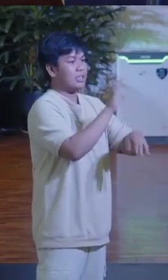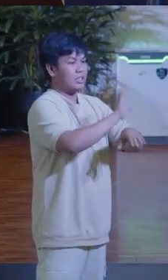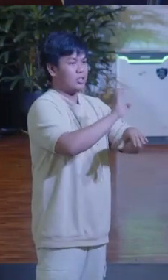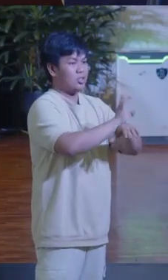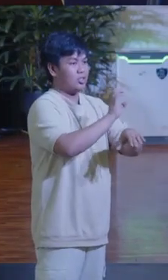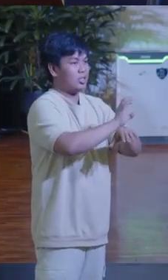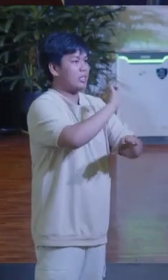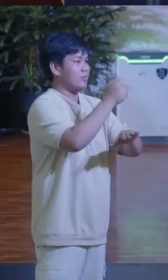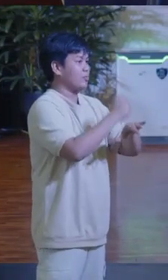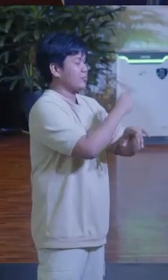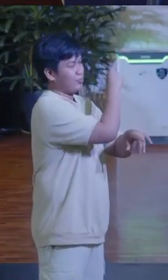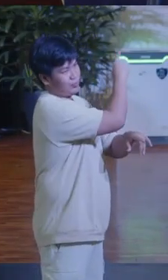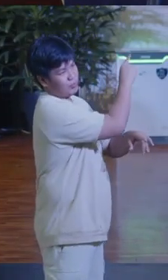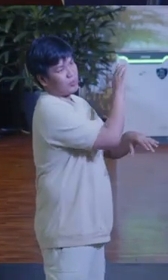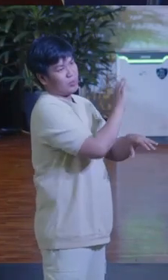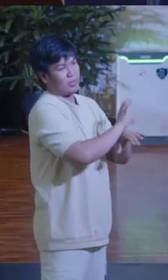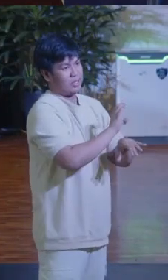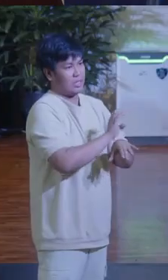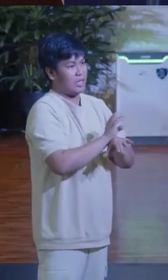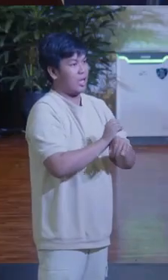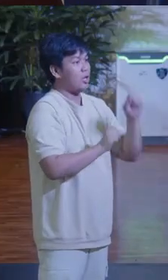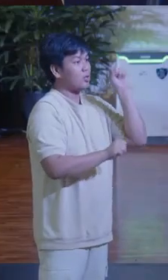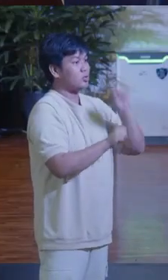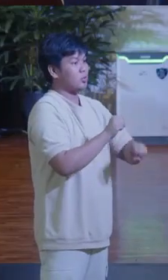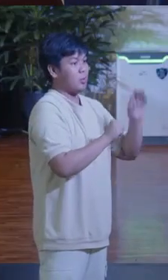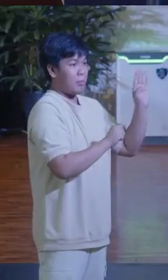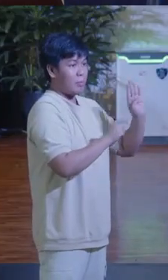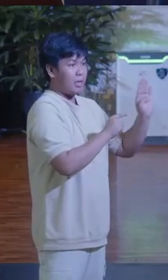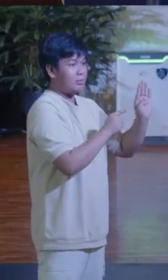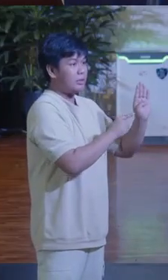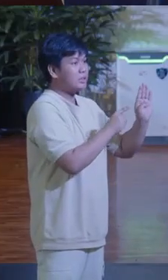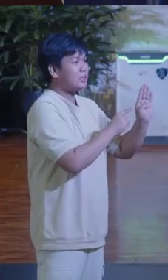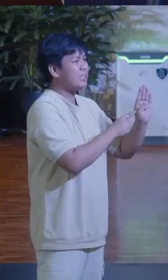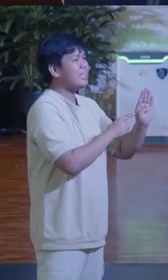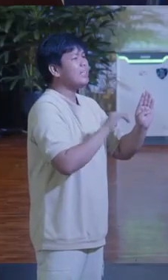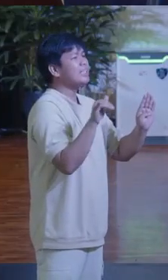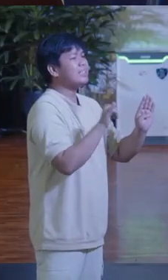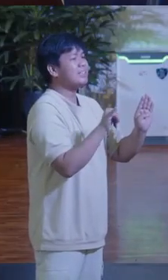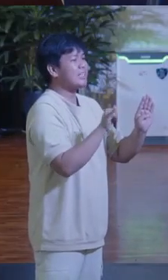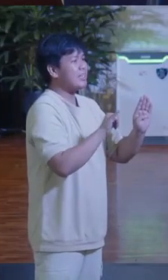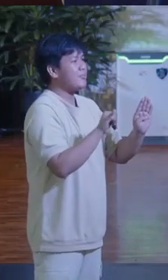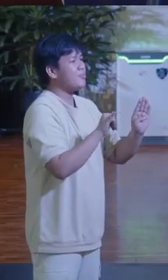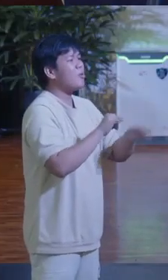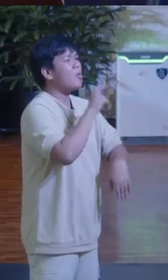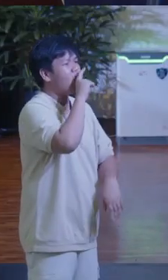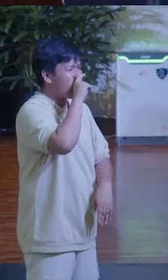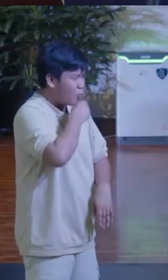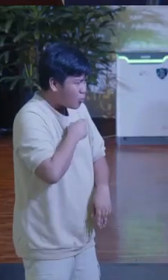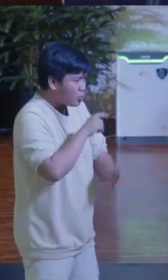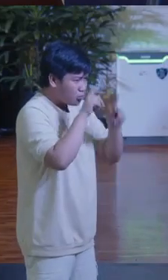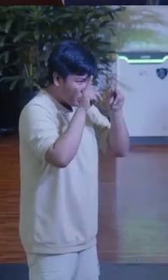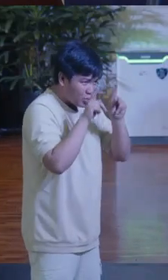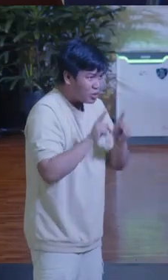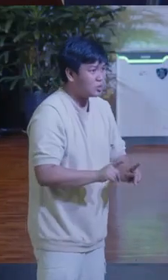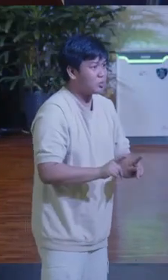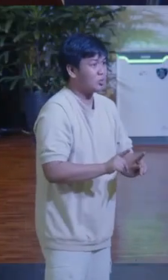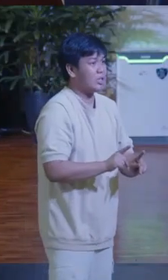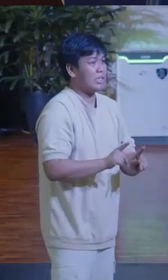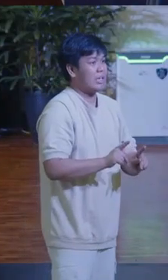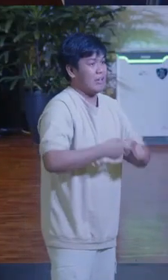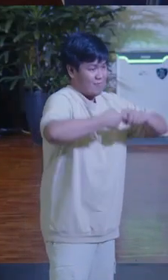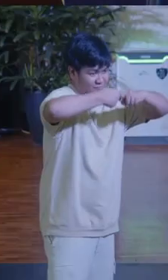sa church na ito. So tapat si Barnabas sa kanyang pagtawag. Tapat na kaalyado